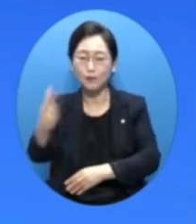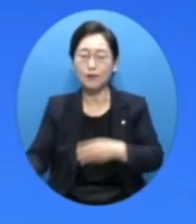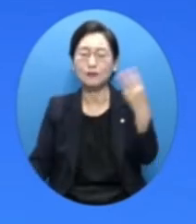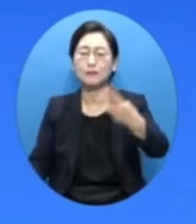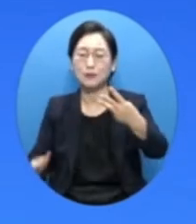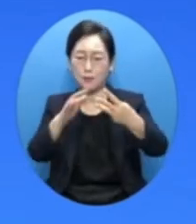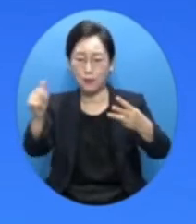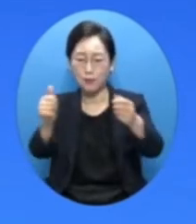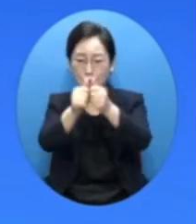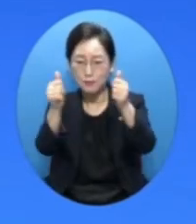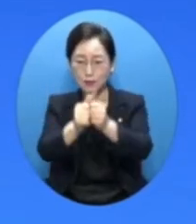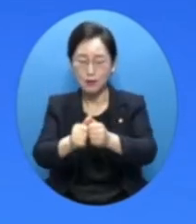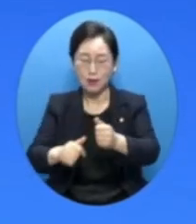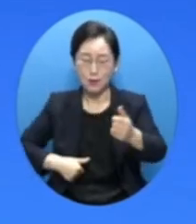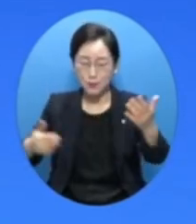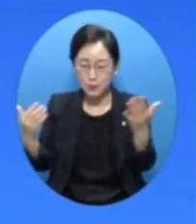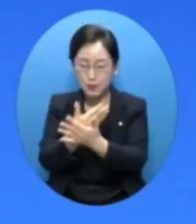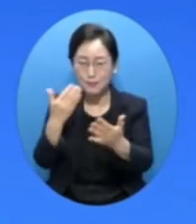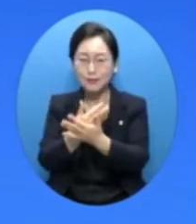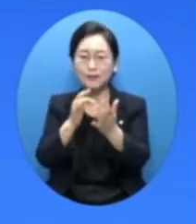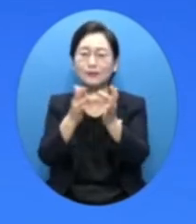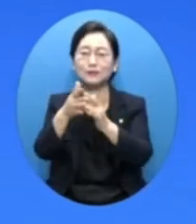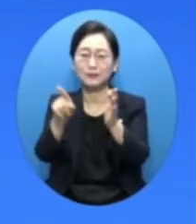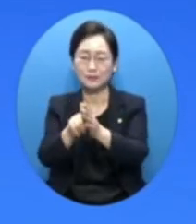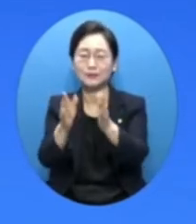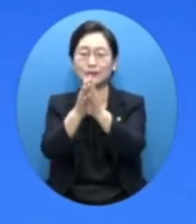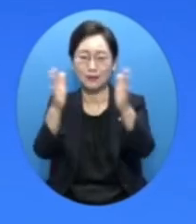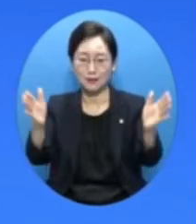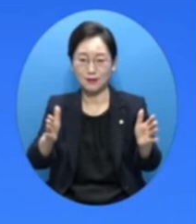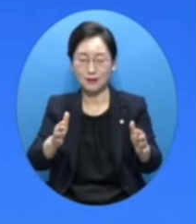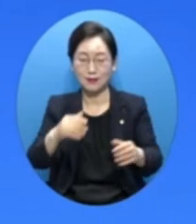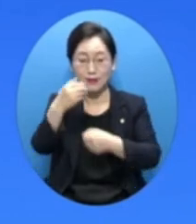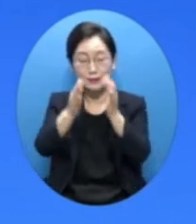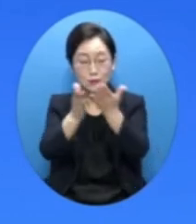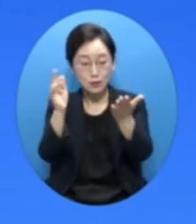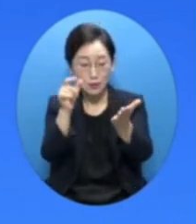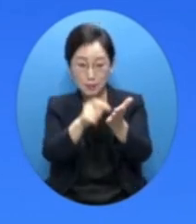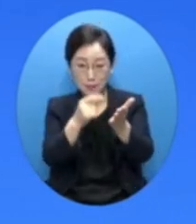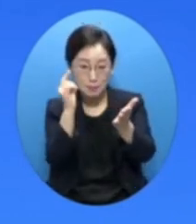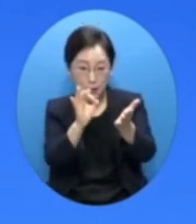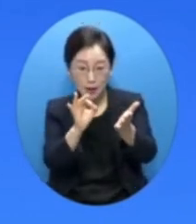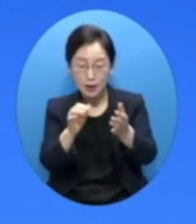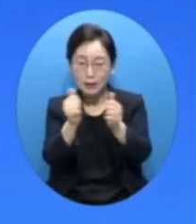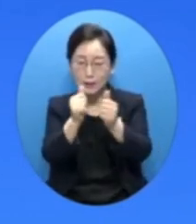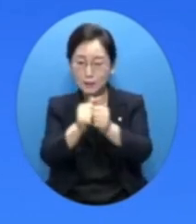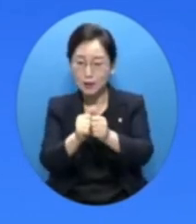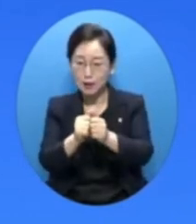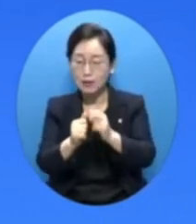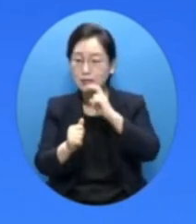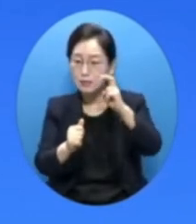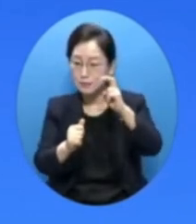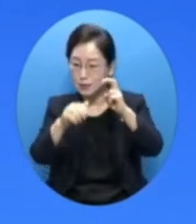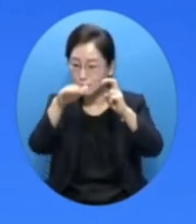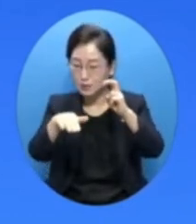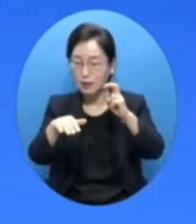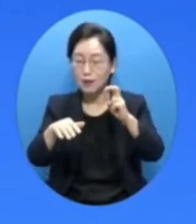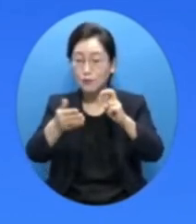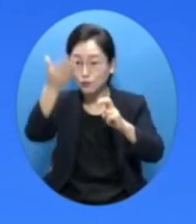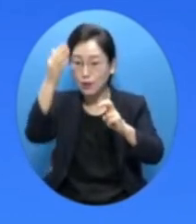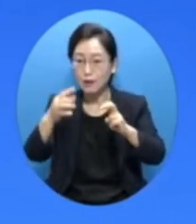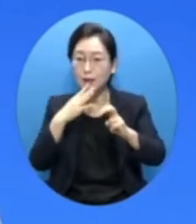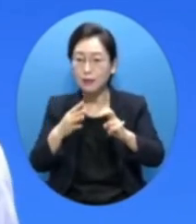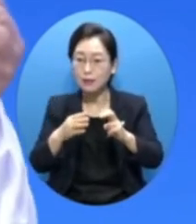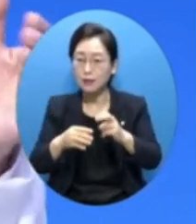장정들이 회개하고 주님께 돌아왔던 것입니다. 성령의 기록은 남자 20세 이상의 어른들만 얘기하고 있으니까 그날 남자만 3천